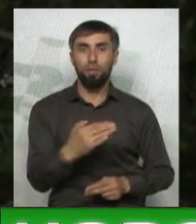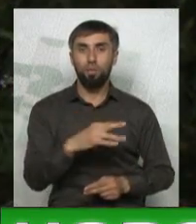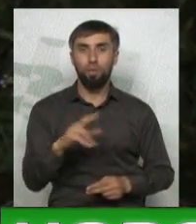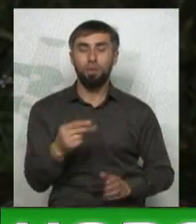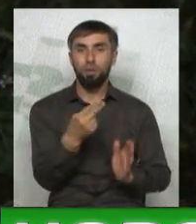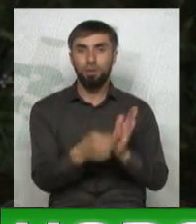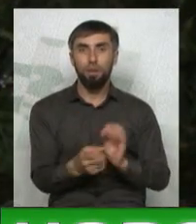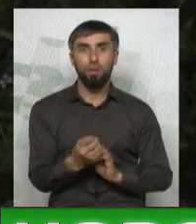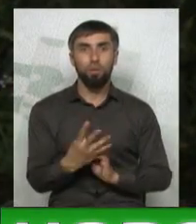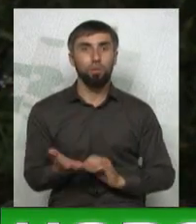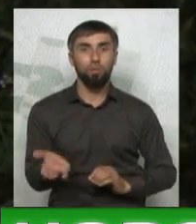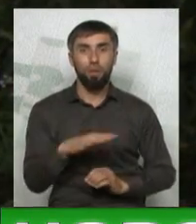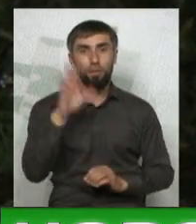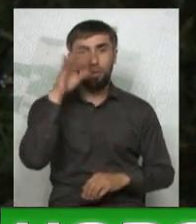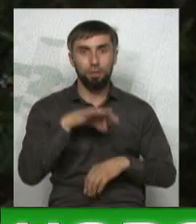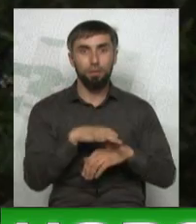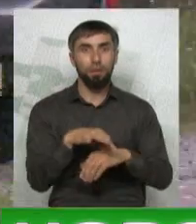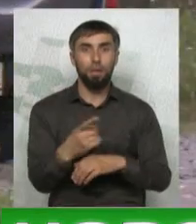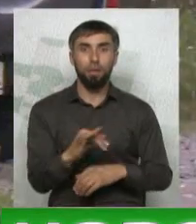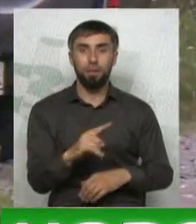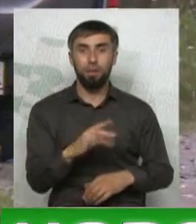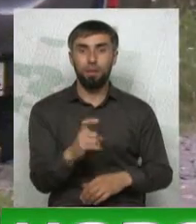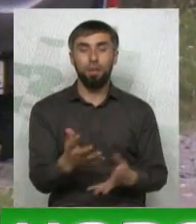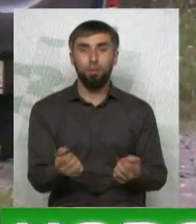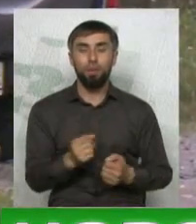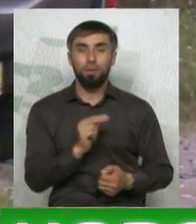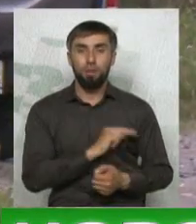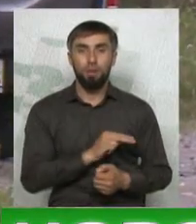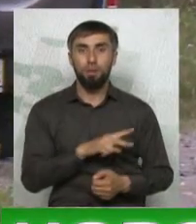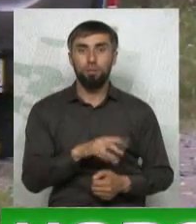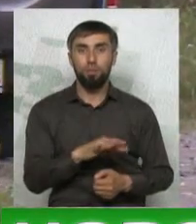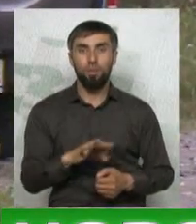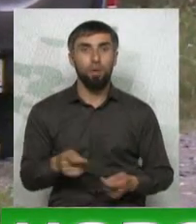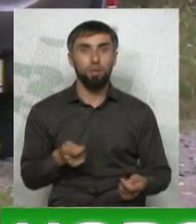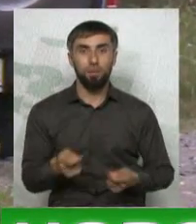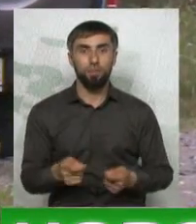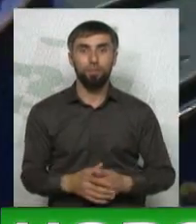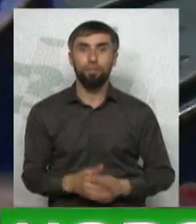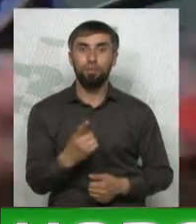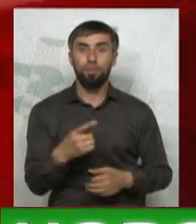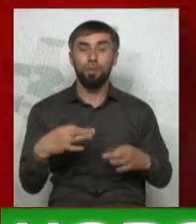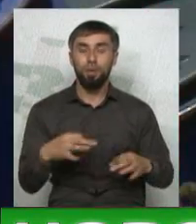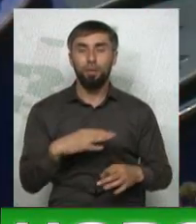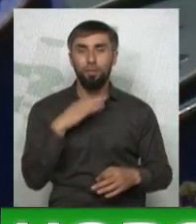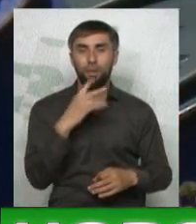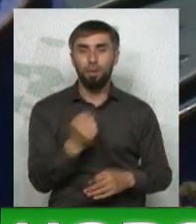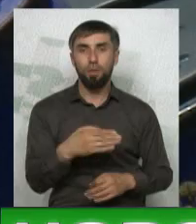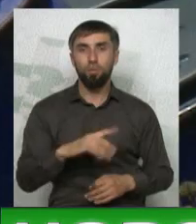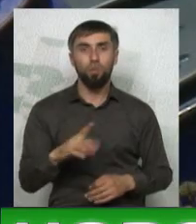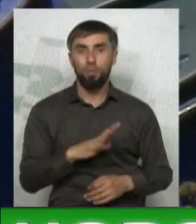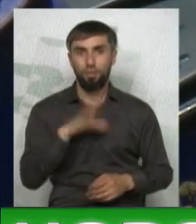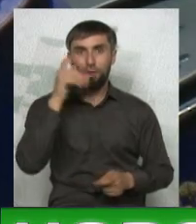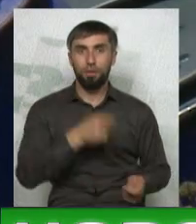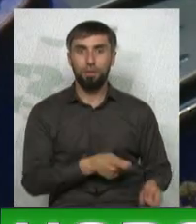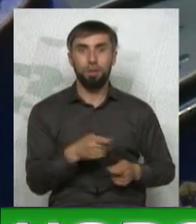фонда закуплено 14 водовозок. Одну из них получили сотрудники Плиевской администрации. Одной машины хватает на то, чтобы